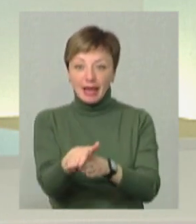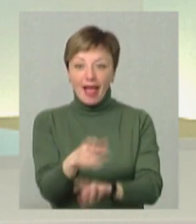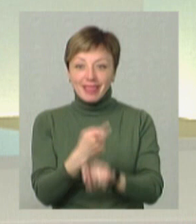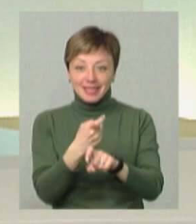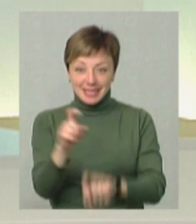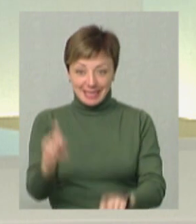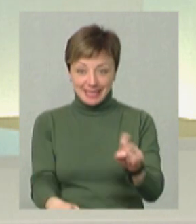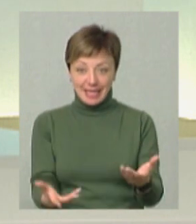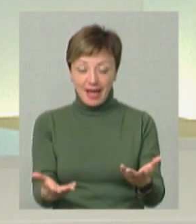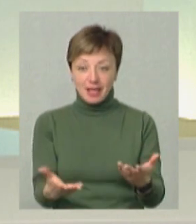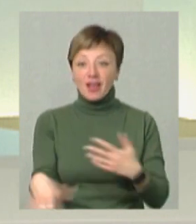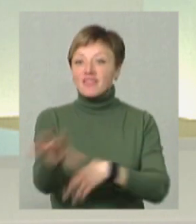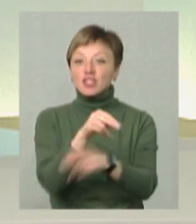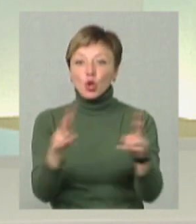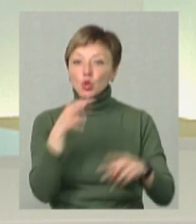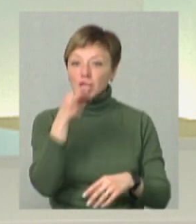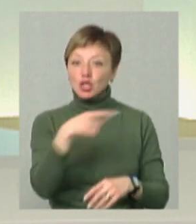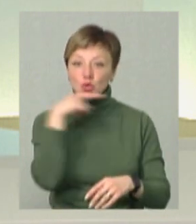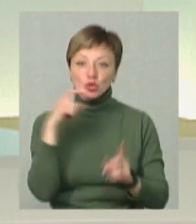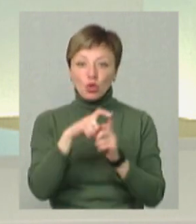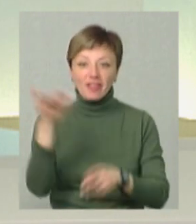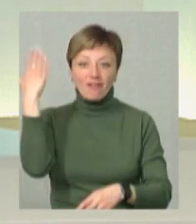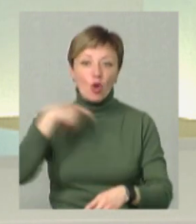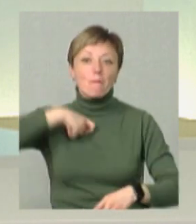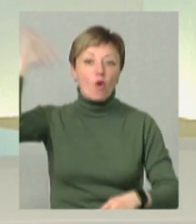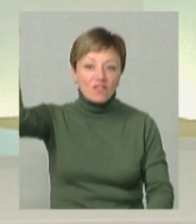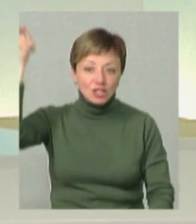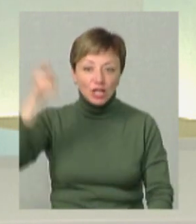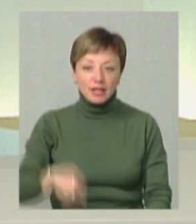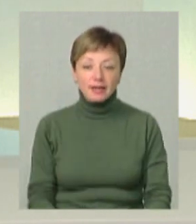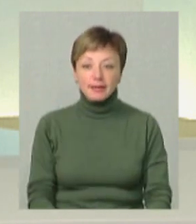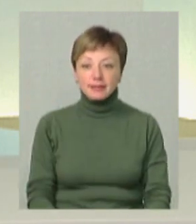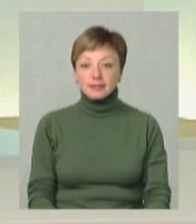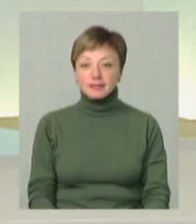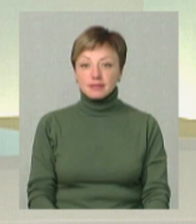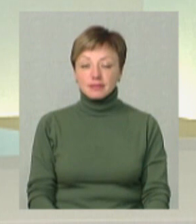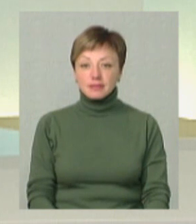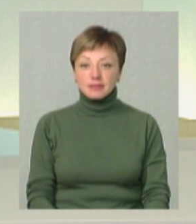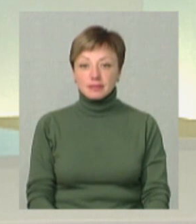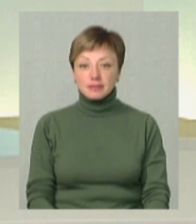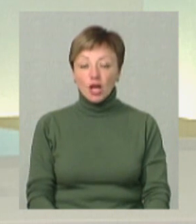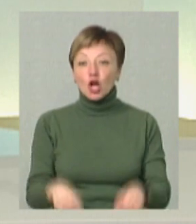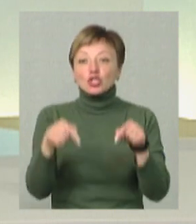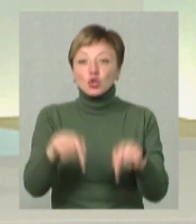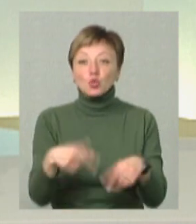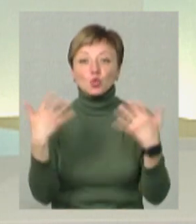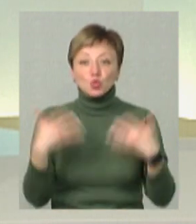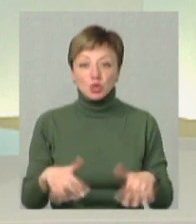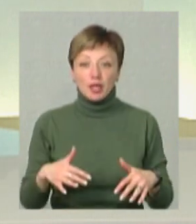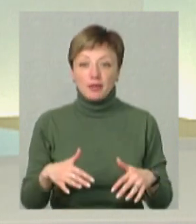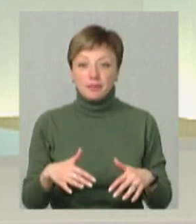нацисти сидять, що всі, хто скаже російське слово, вже давно повішали на найближчому ліхтарі, що тут вже